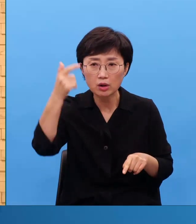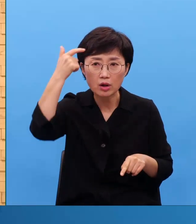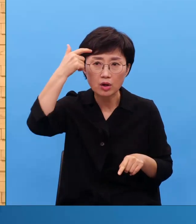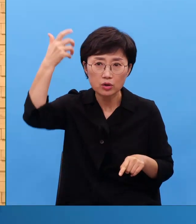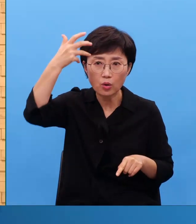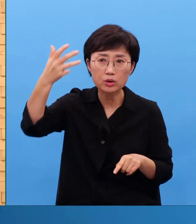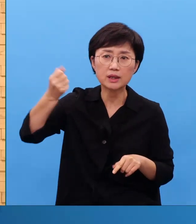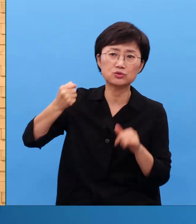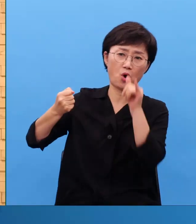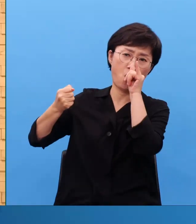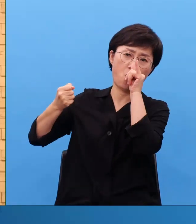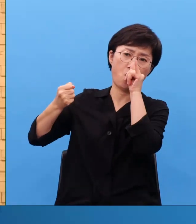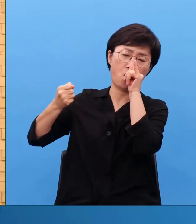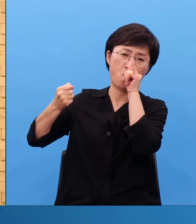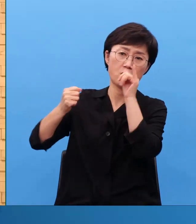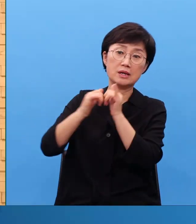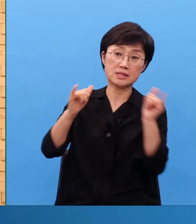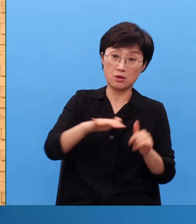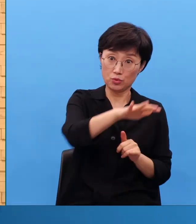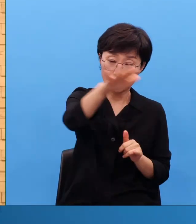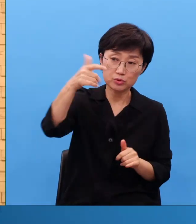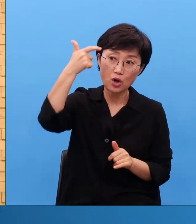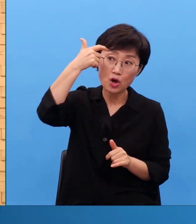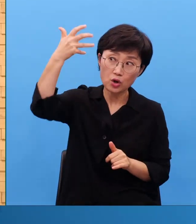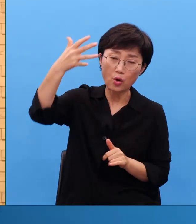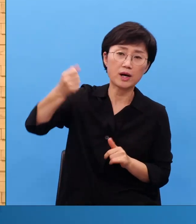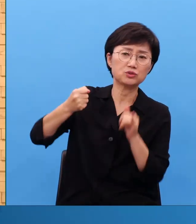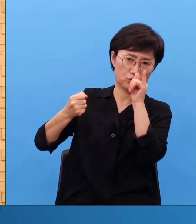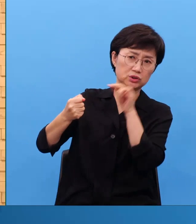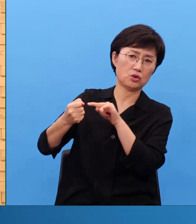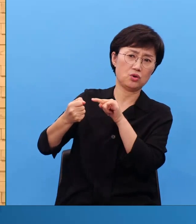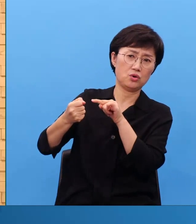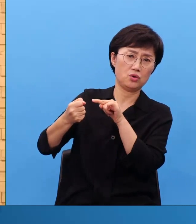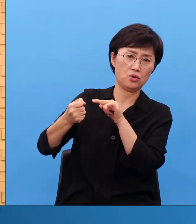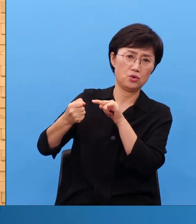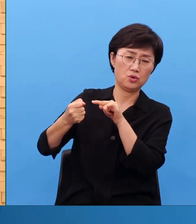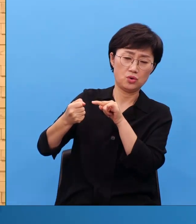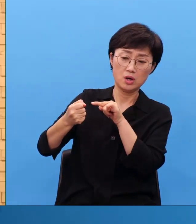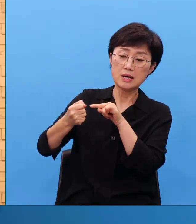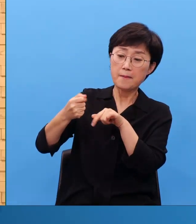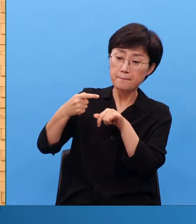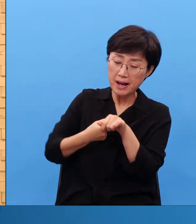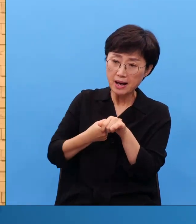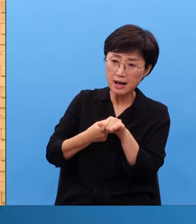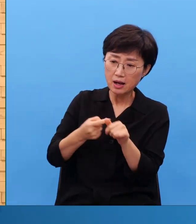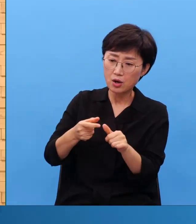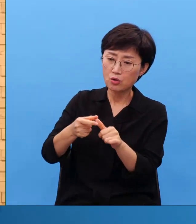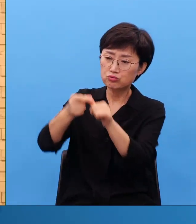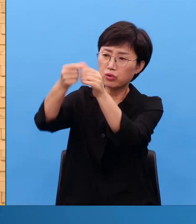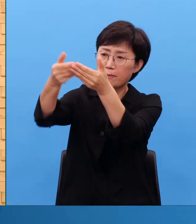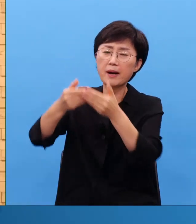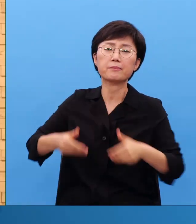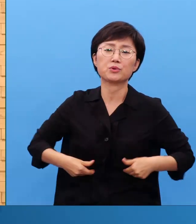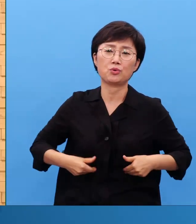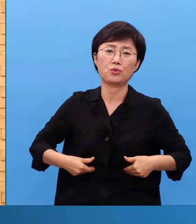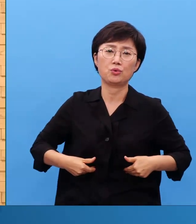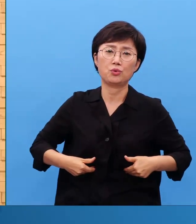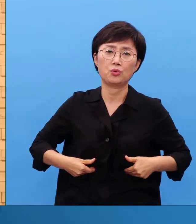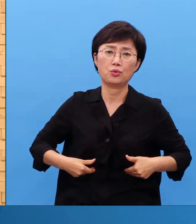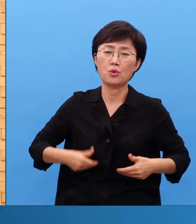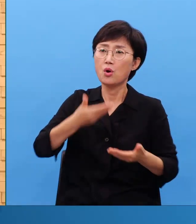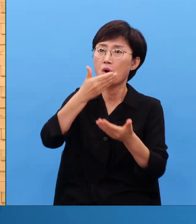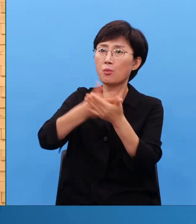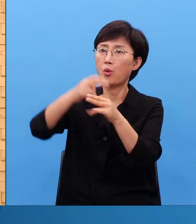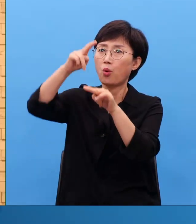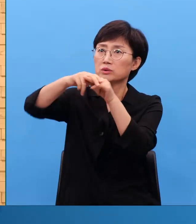souls. 우리의 영혼은 구원받아야 되고 보좌의 축복이 나에게 있다는 걸 알았어요. Our souls need to receive salvation, and we